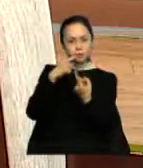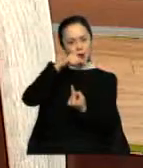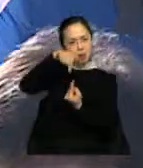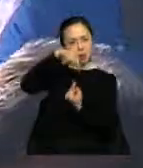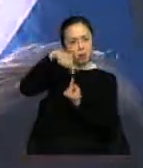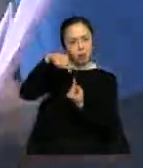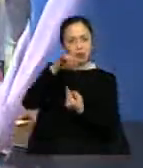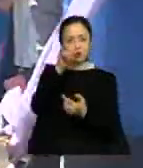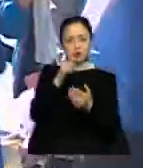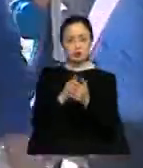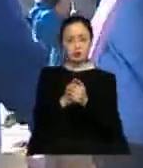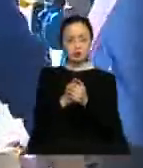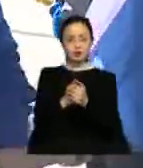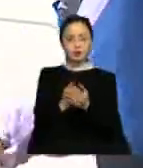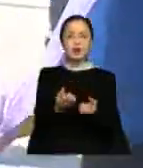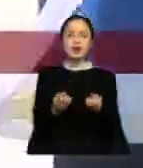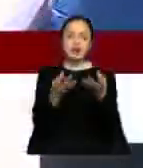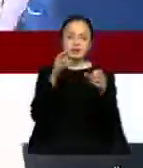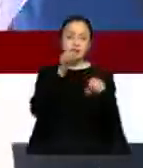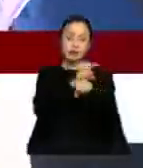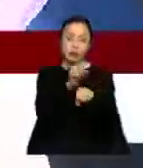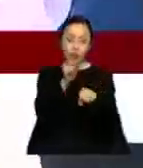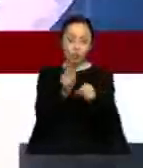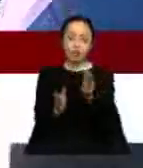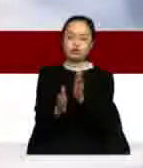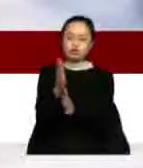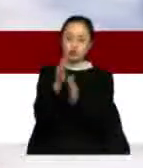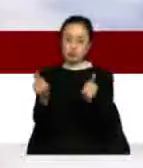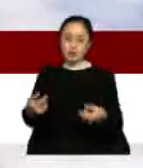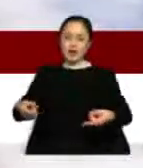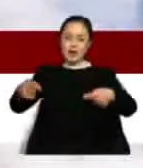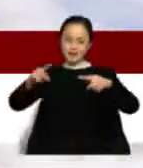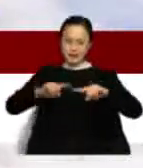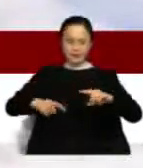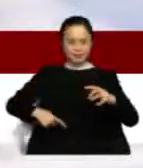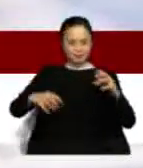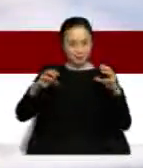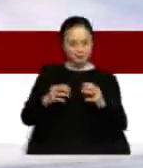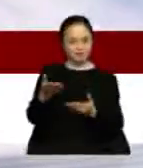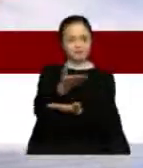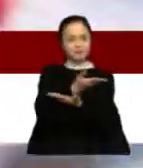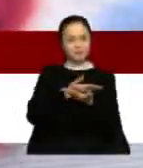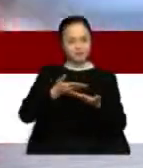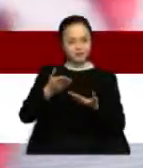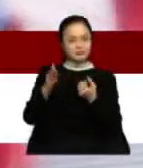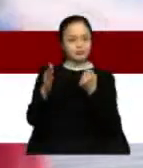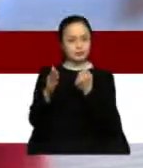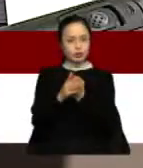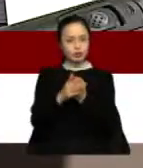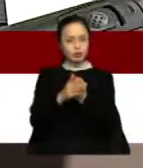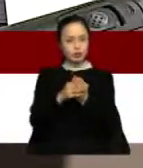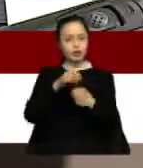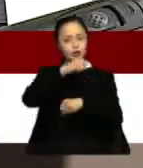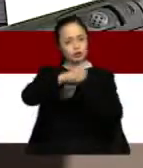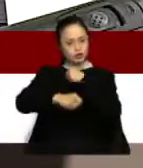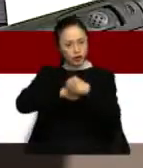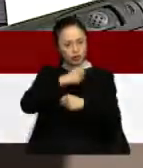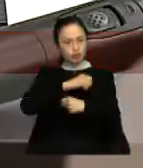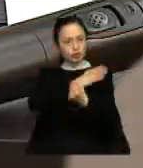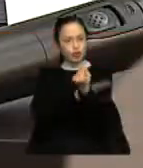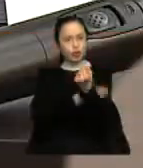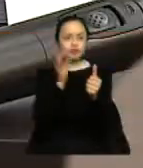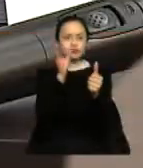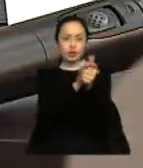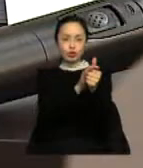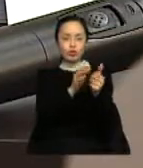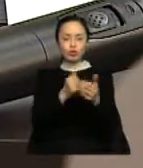집행부는 이에 대해 행사의 성격이 주민 주도형 행사인 만큼 민간에게 자율성을 보장하게 됐다고 설명했습니다. 세부